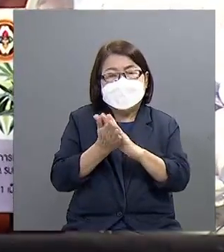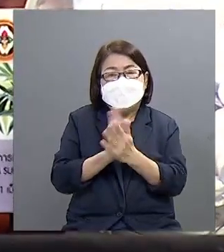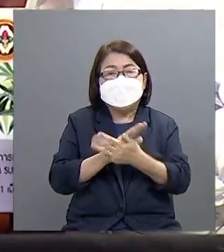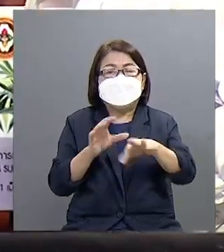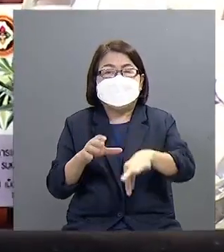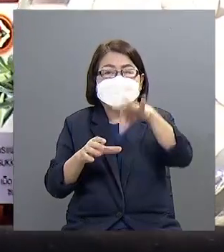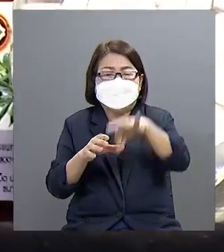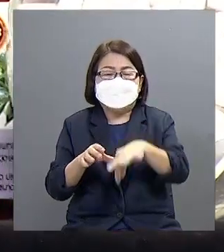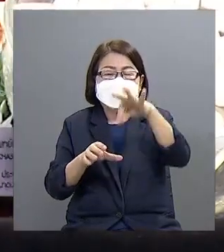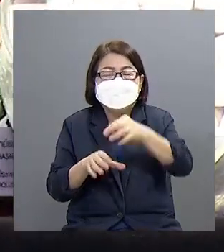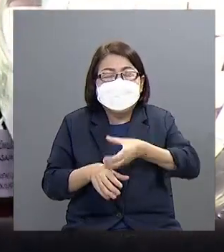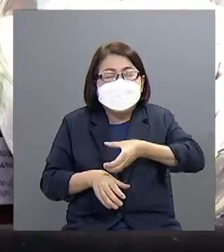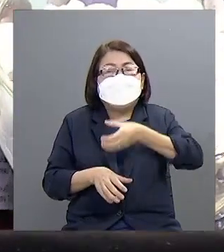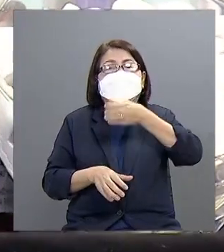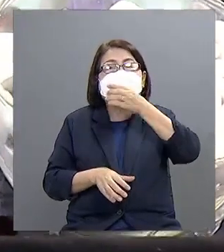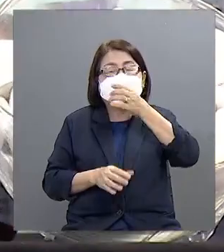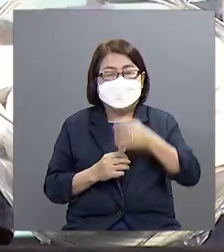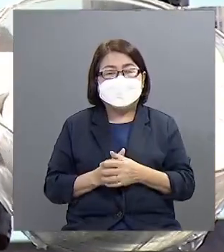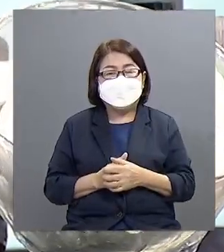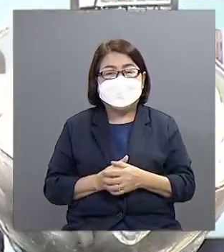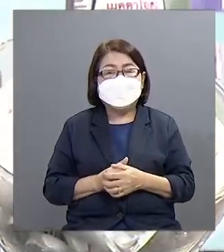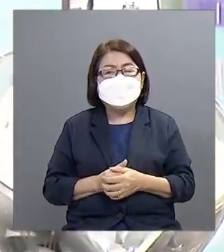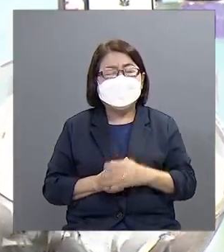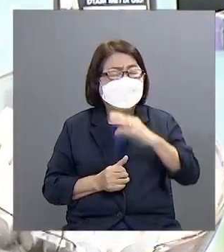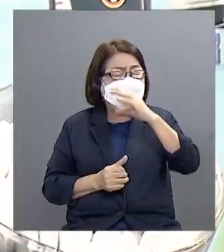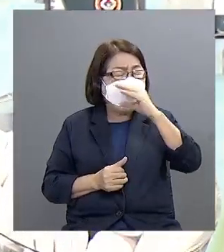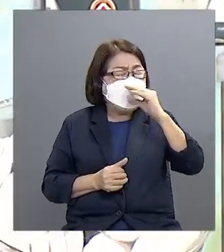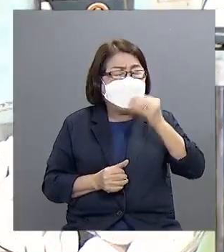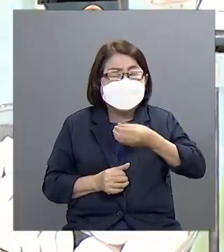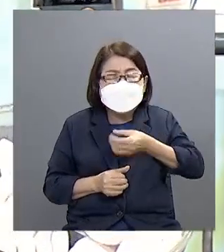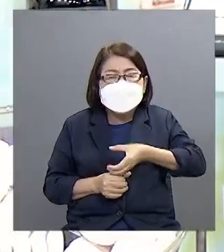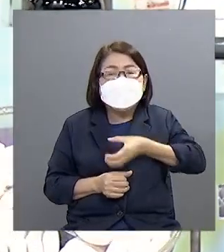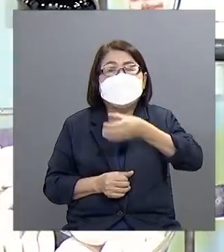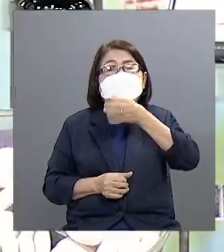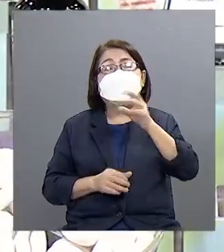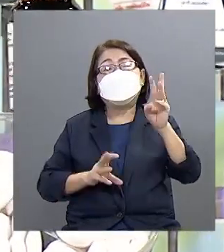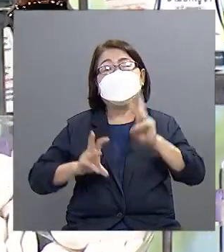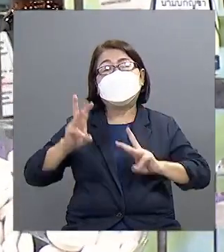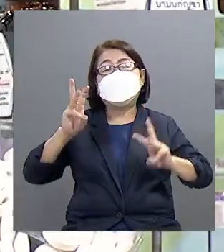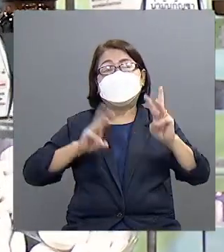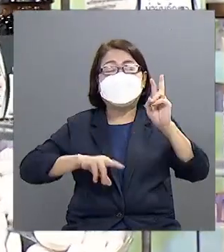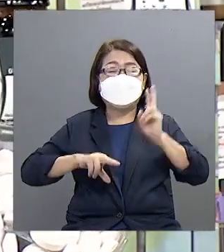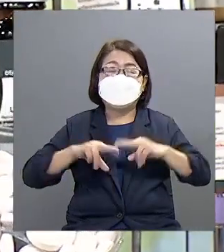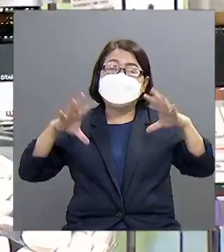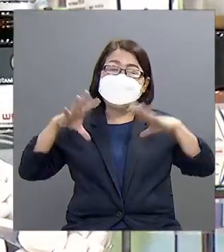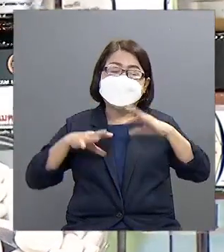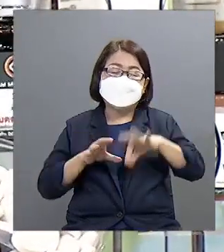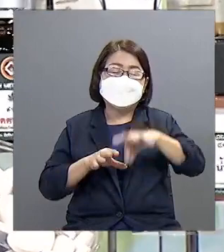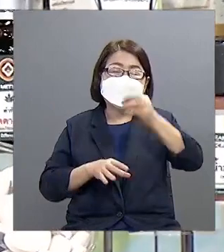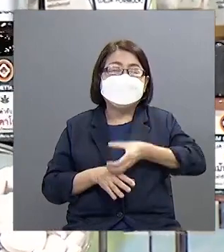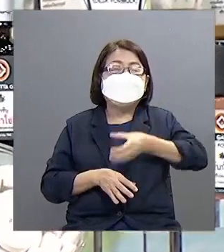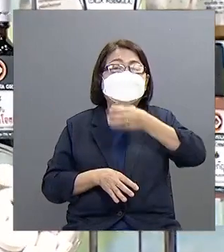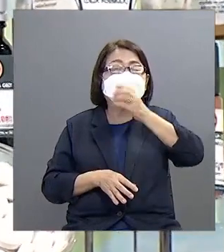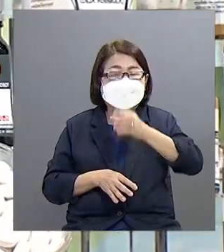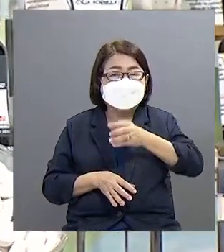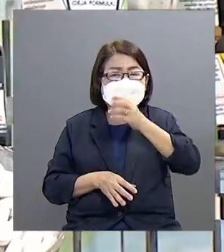รนะครับซึ่งตรงนี้หอมสดชื่นเวลาว่างทีไทม์แทนที่เราจะทานชาจากอังกฤษนะครับมาลองทาน